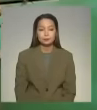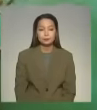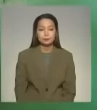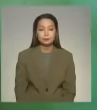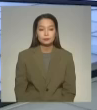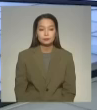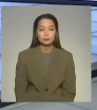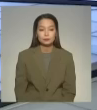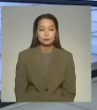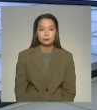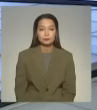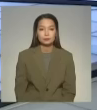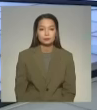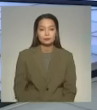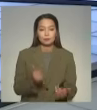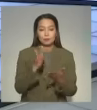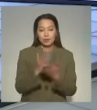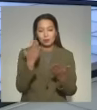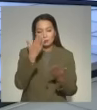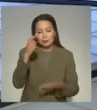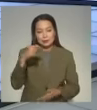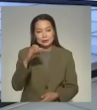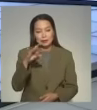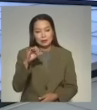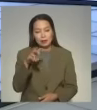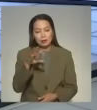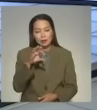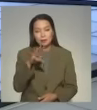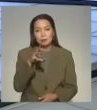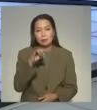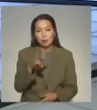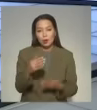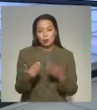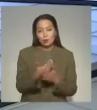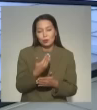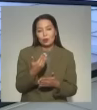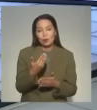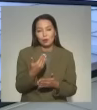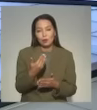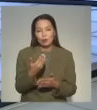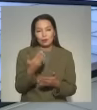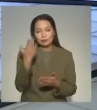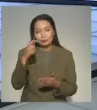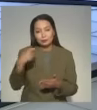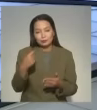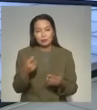Петропавловск. А прямо сейчас на телеканале Астана сериал «Усман». Новый эпизод о непростом этапе в жизни